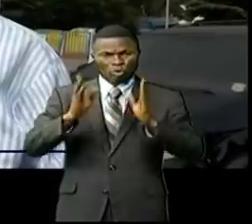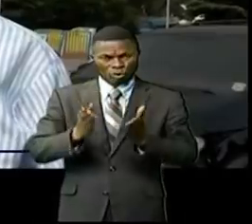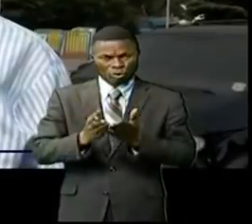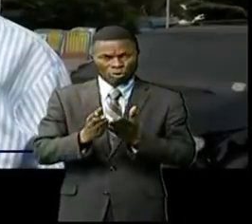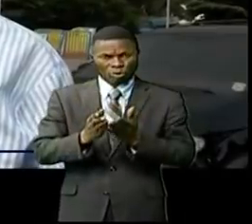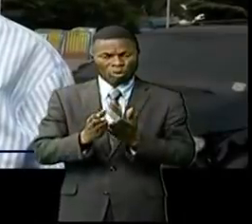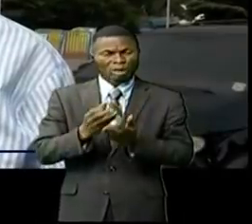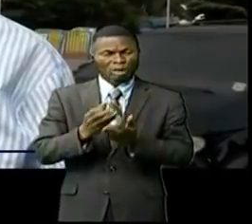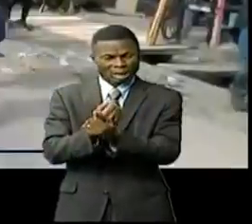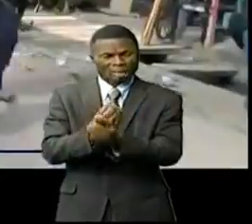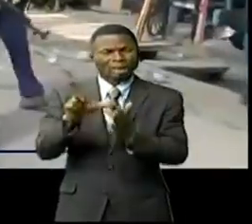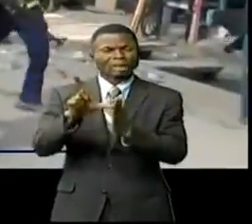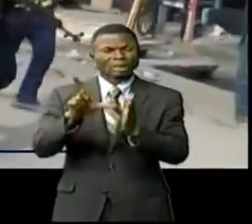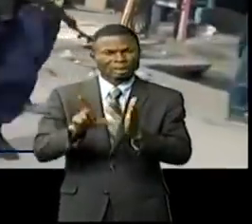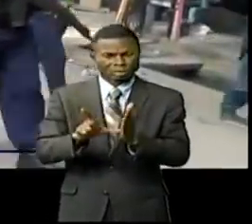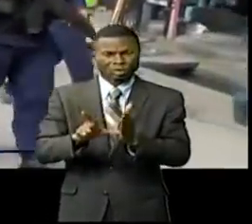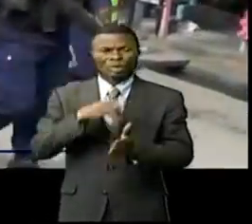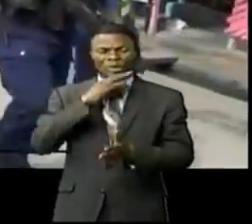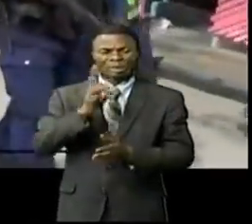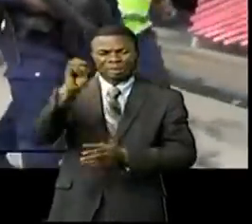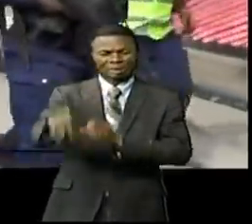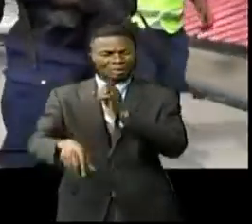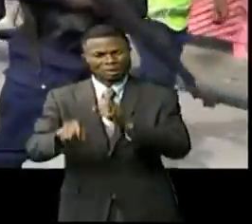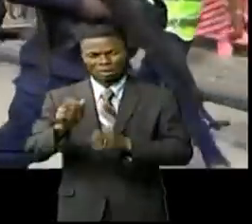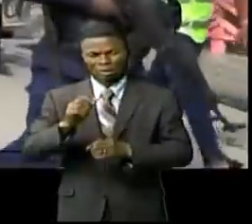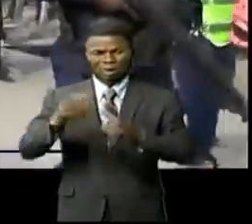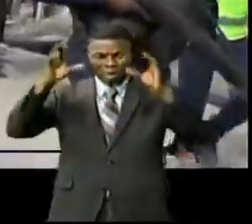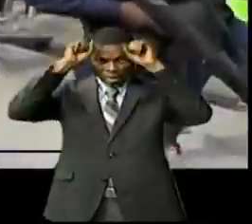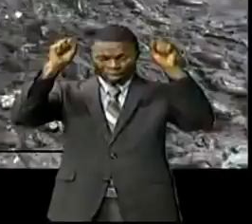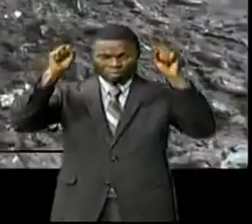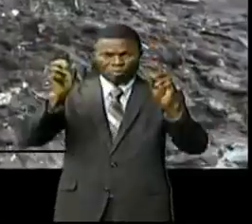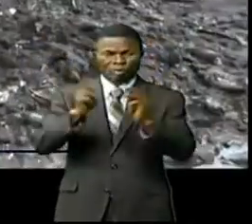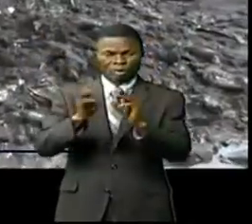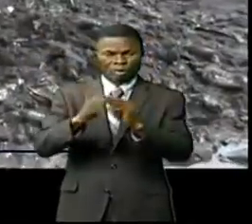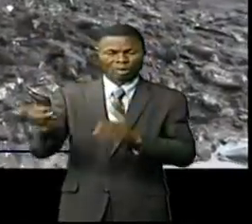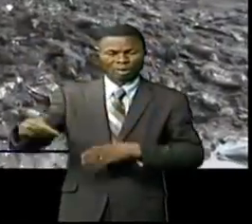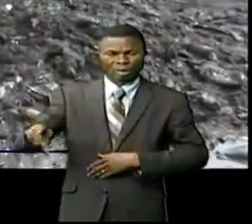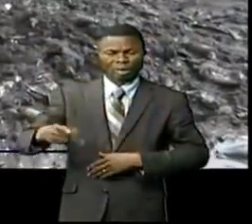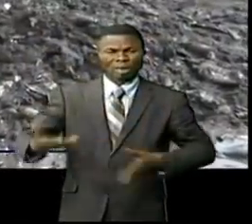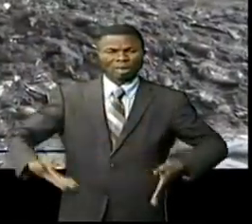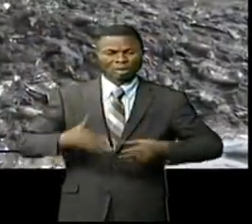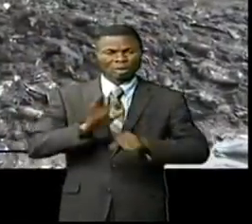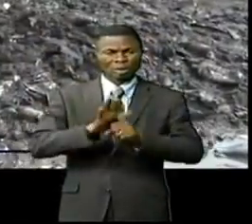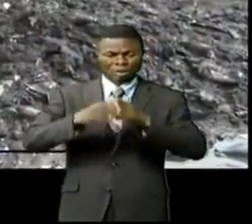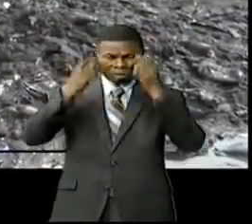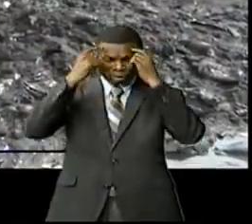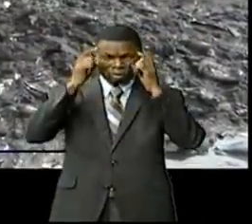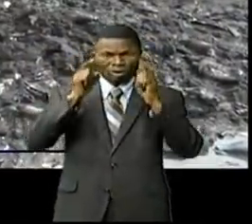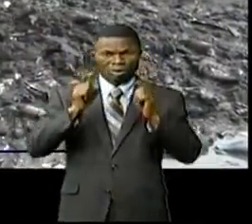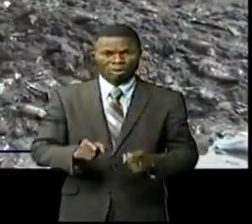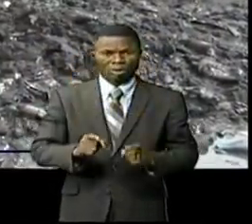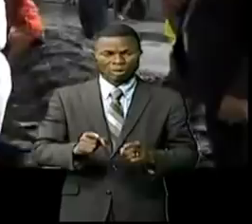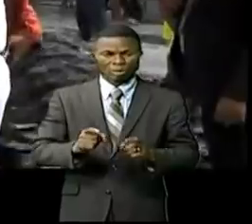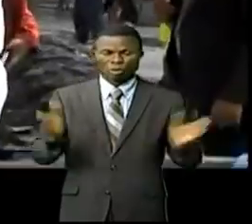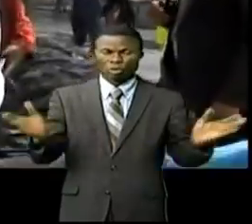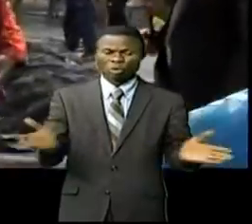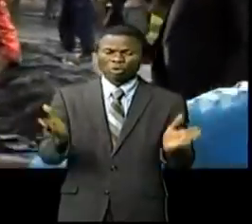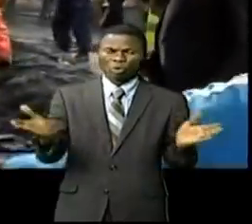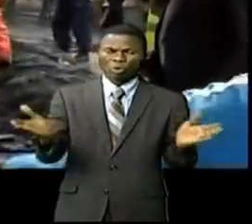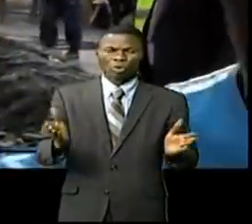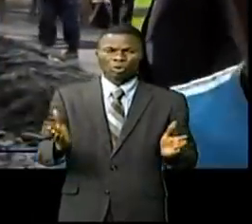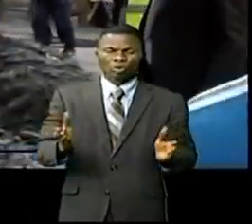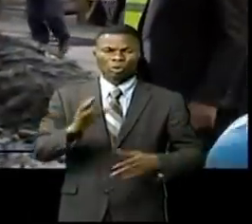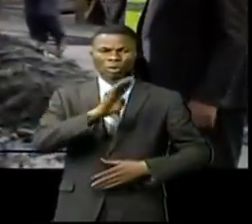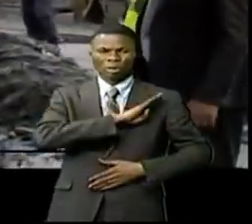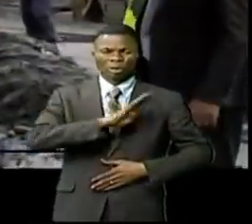respecter l'environnement. Le président de l'Assemblée provinciale, Godin Poï, s'est réjoui de la détermination et la mobilisation du